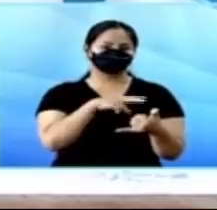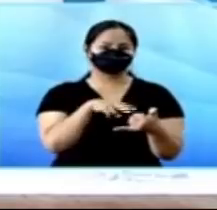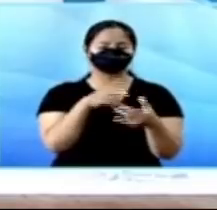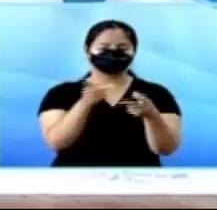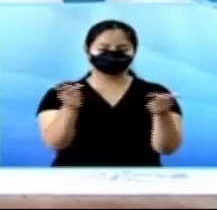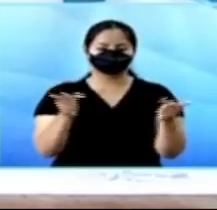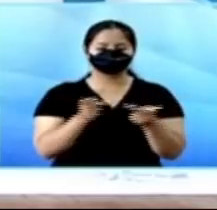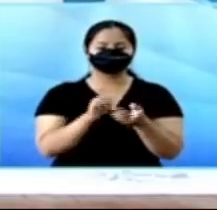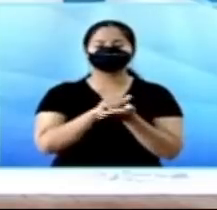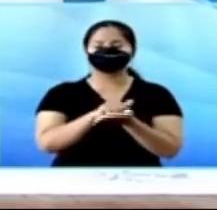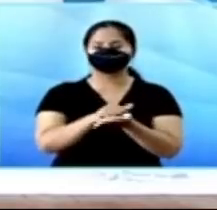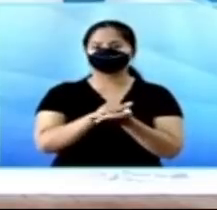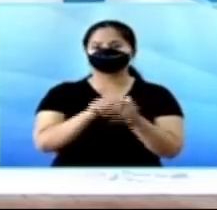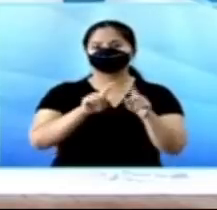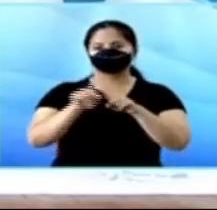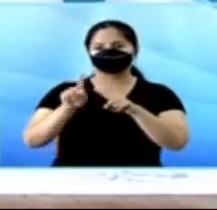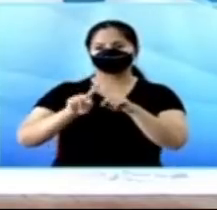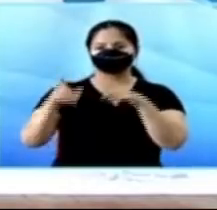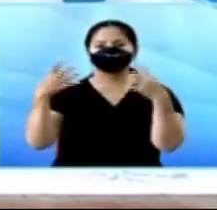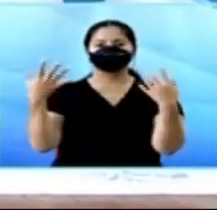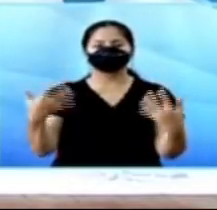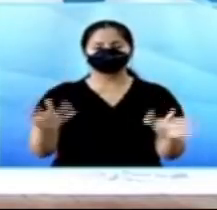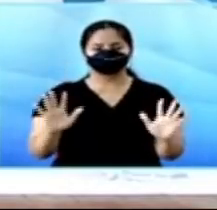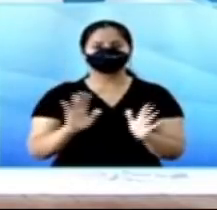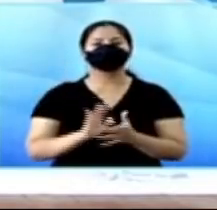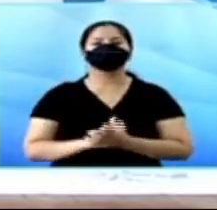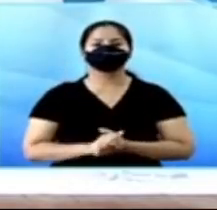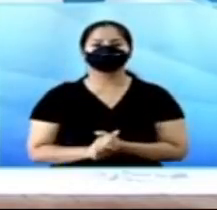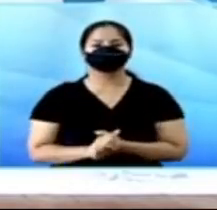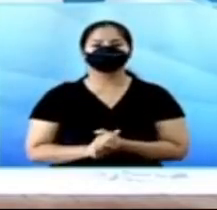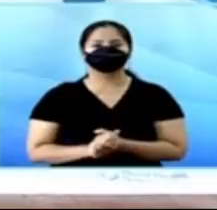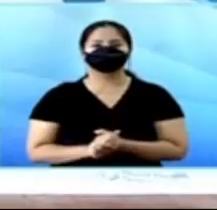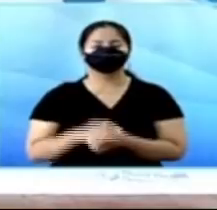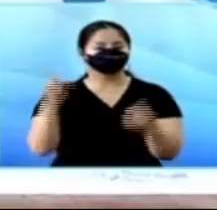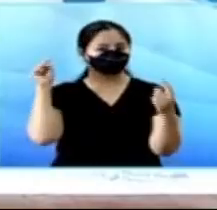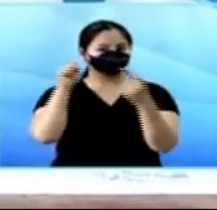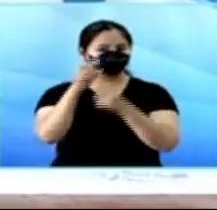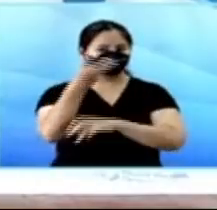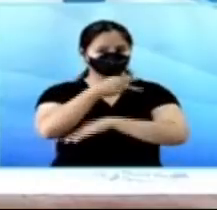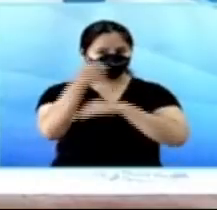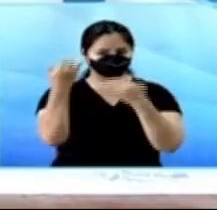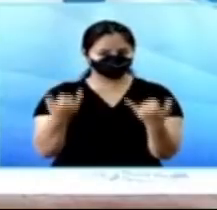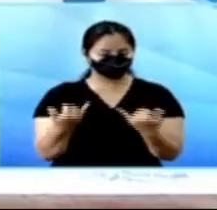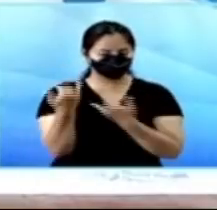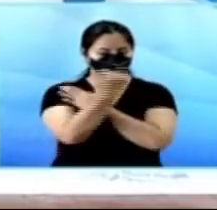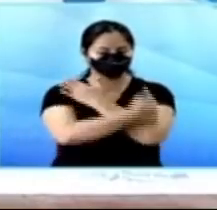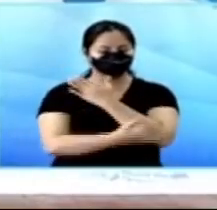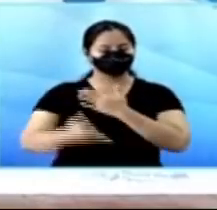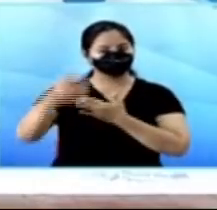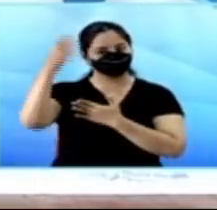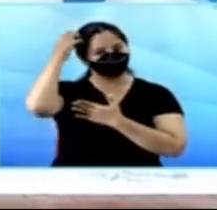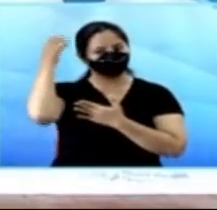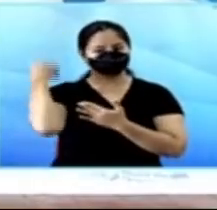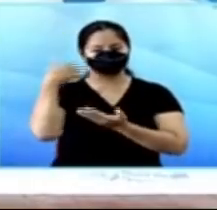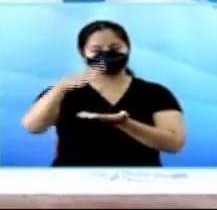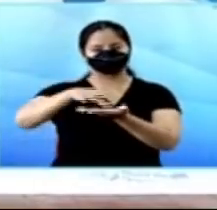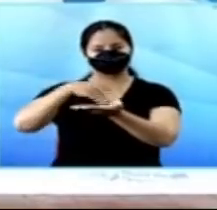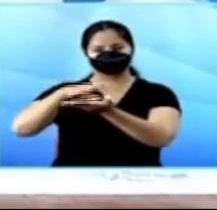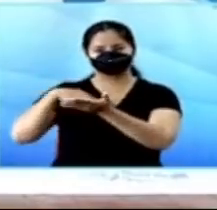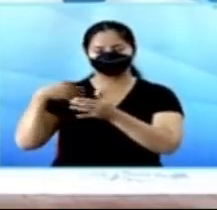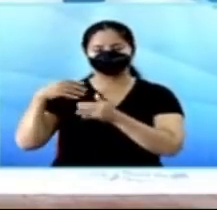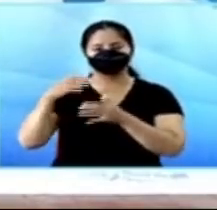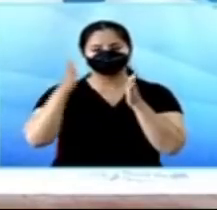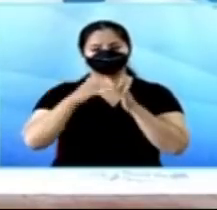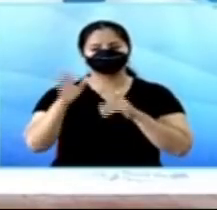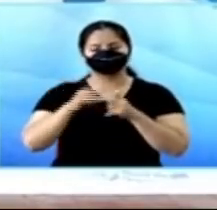ที่บริการต่างๆเป็นที่เรียบร้อยแล้วดังนั้นมาฮอดมื้อนี้ประเทศของพวกเฮานี้มีรายงานผู้ติดเชื้